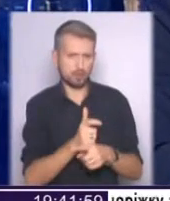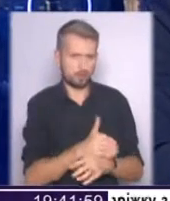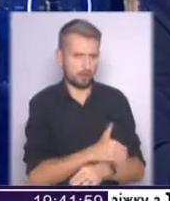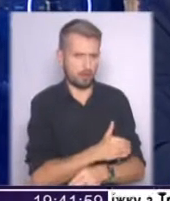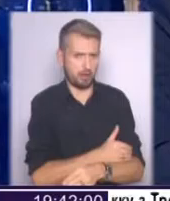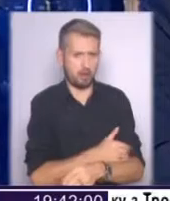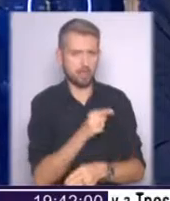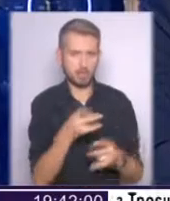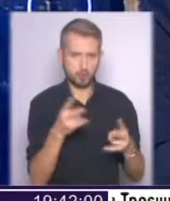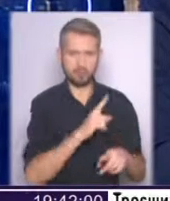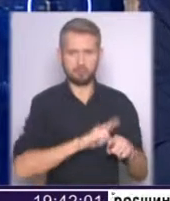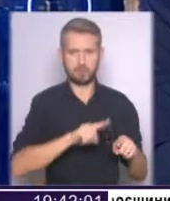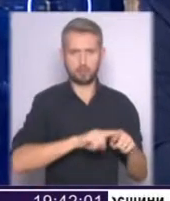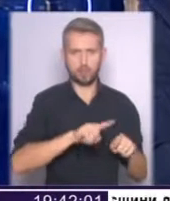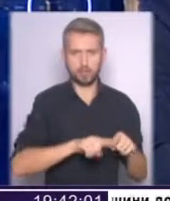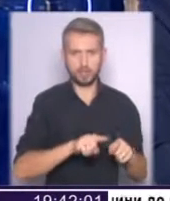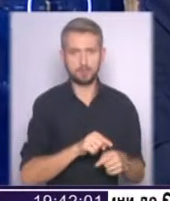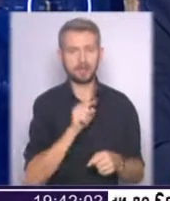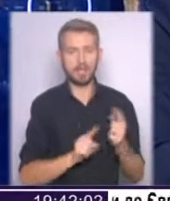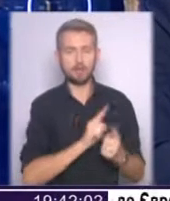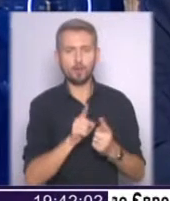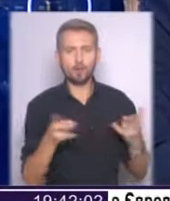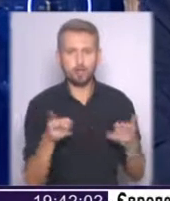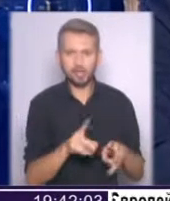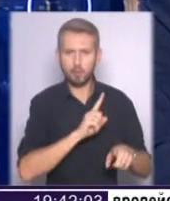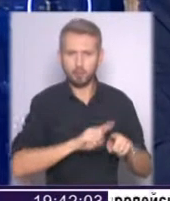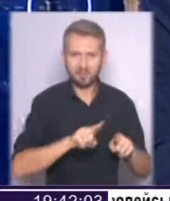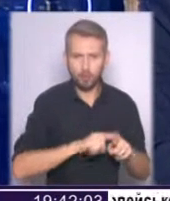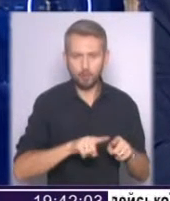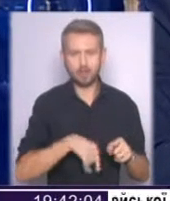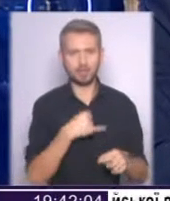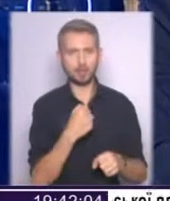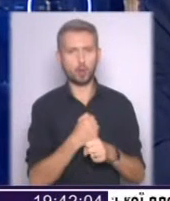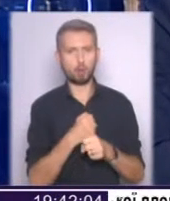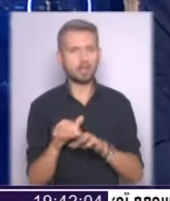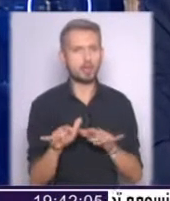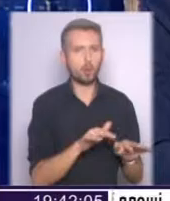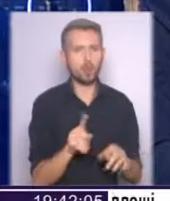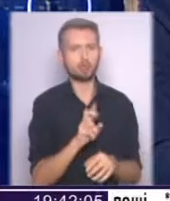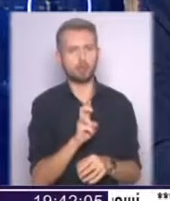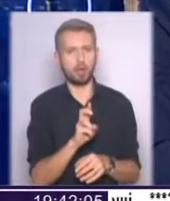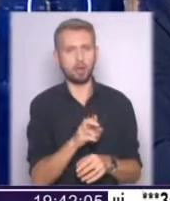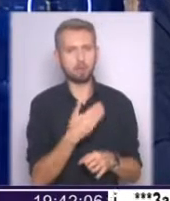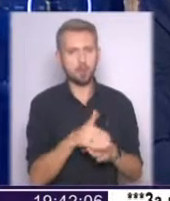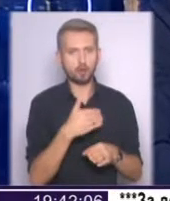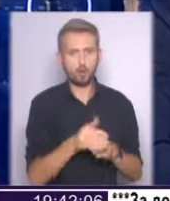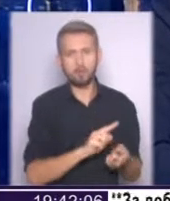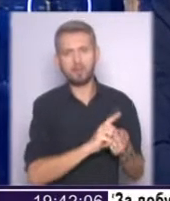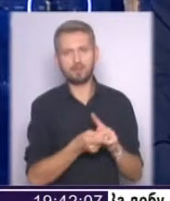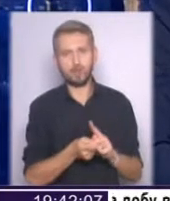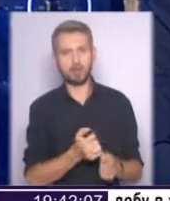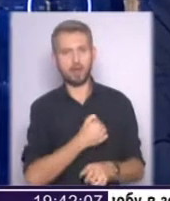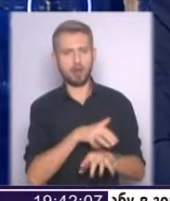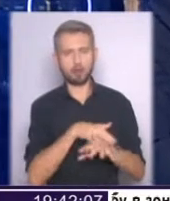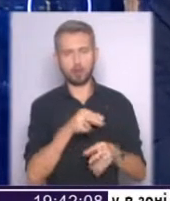потрібно все-таки прискорювати. Ці реформи потрібно прискорювати і робити кроки, щоб дійсно поступово переводити армію на